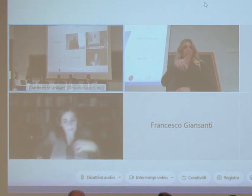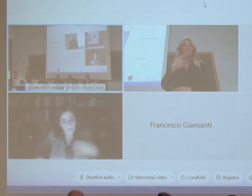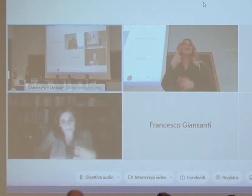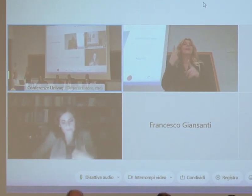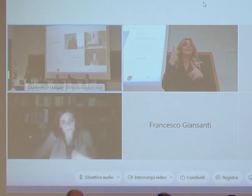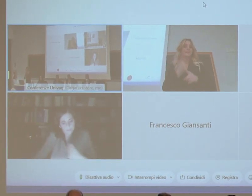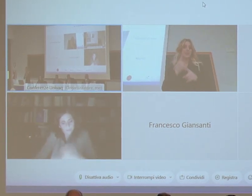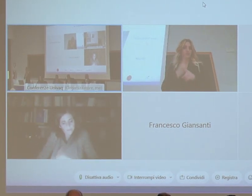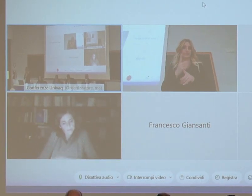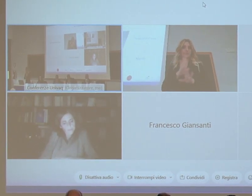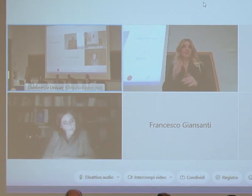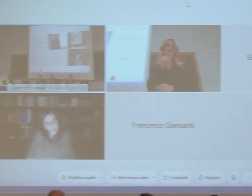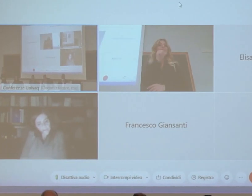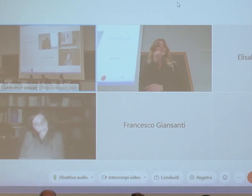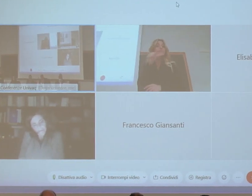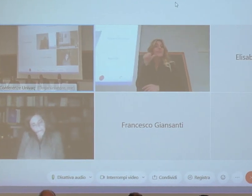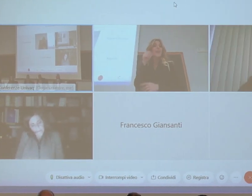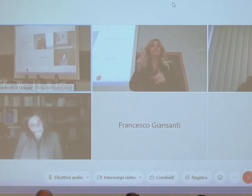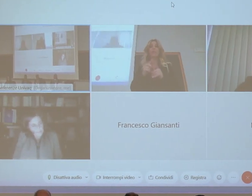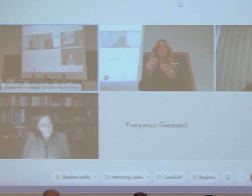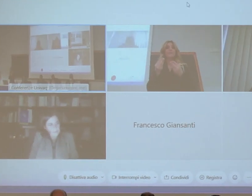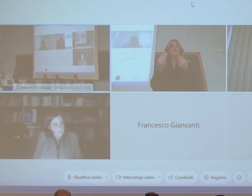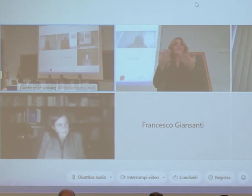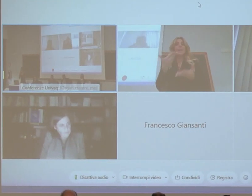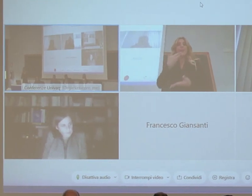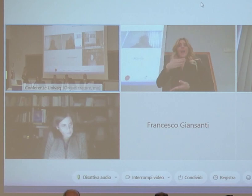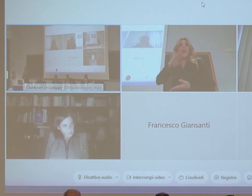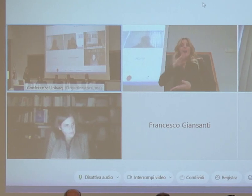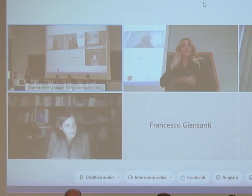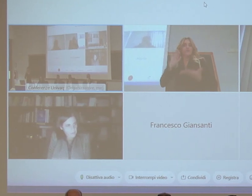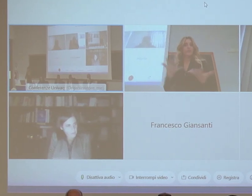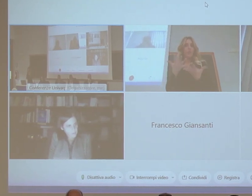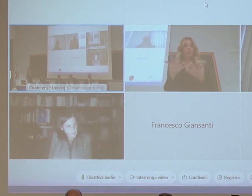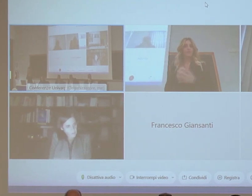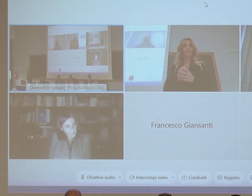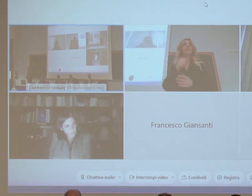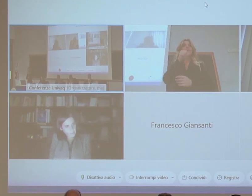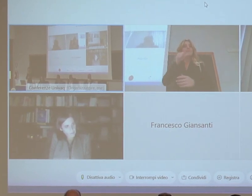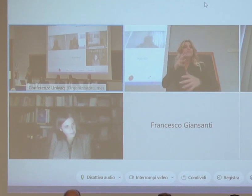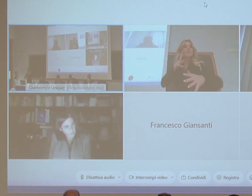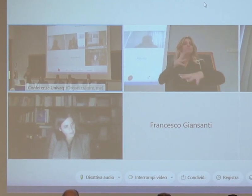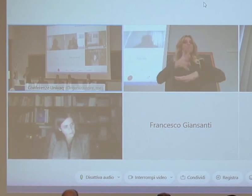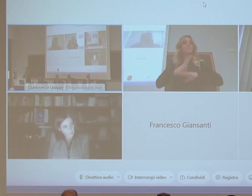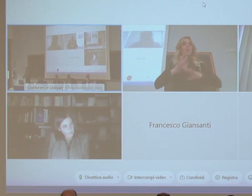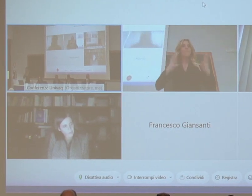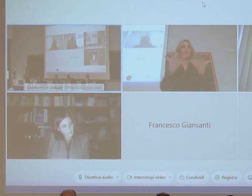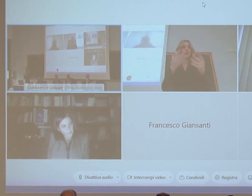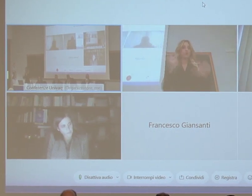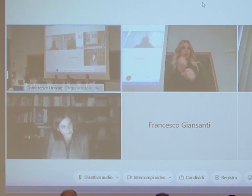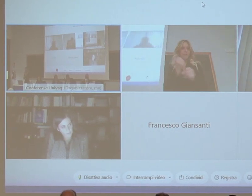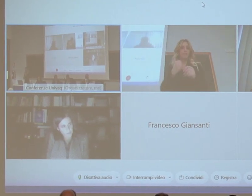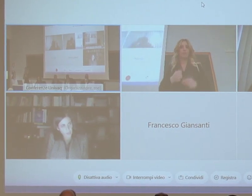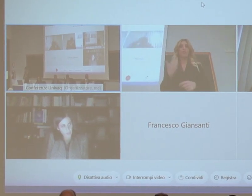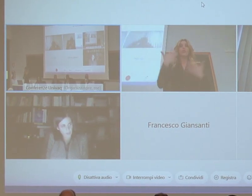di avere in qualche modo un'agevolazione attraverso un'azione di placement per accedere al mondo del lavoro. Ho già avuto modo